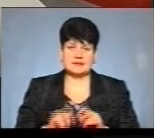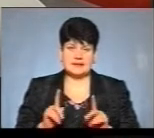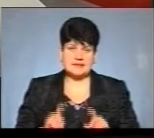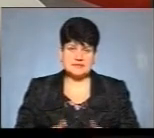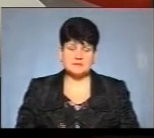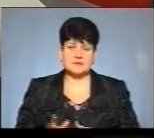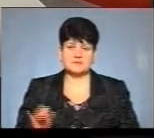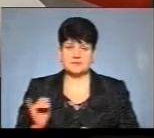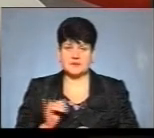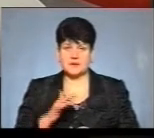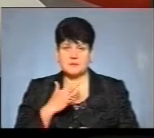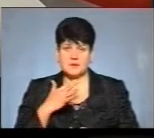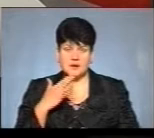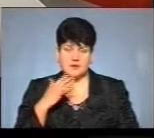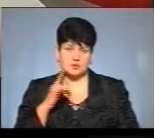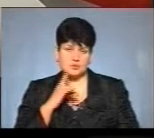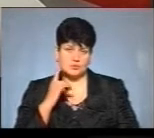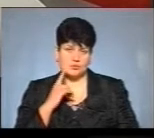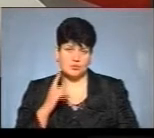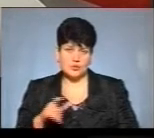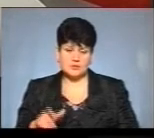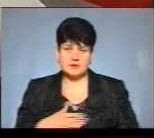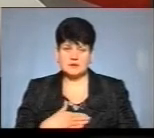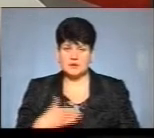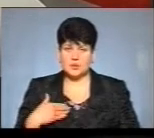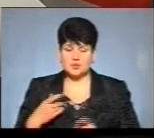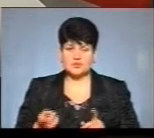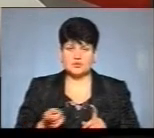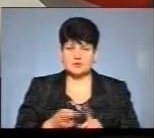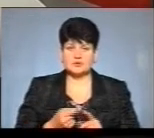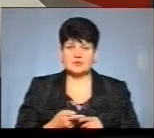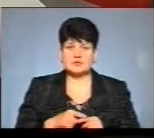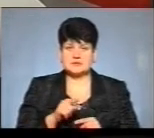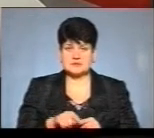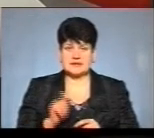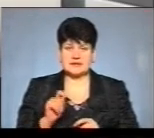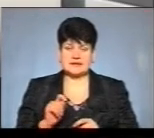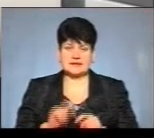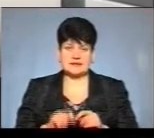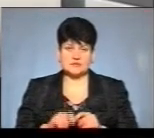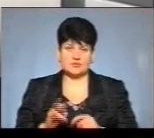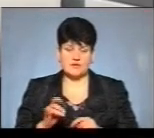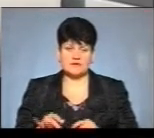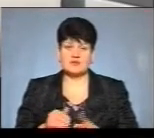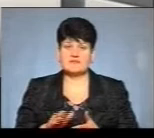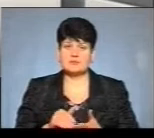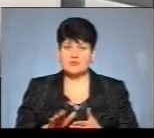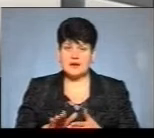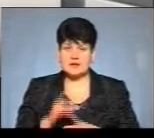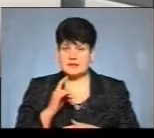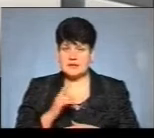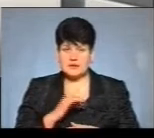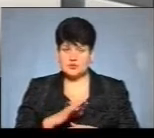експрес-тестами, і багато з молоді не хочуть долучатись до таких тестувань. Вони відмовляються, тобто не